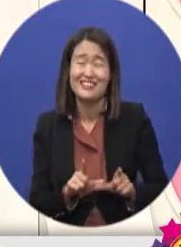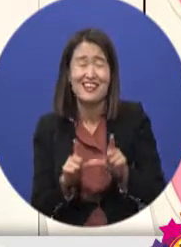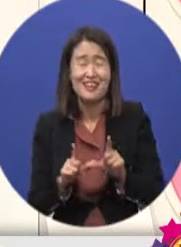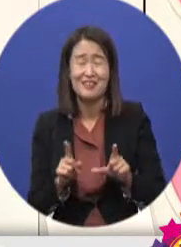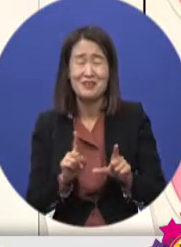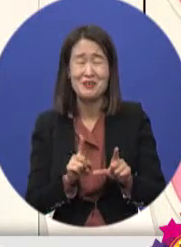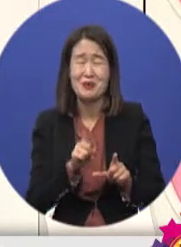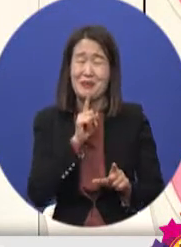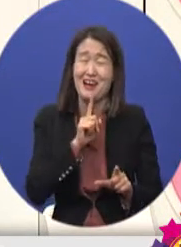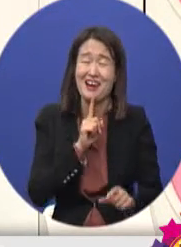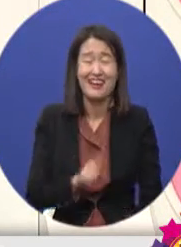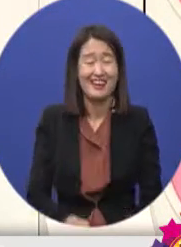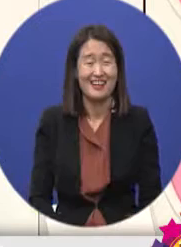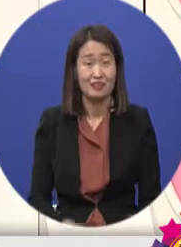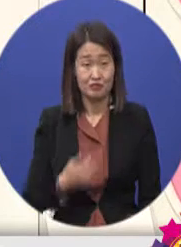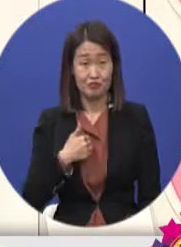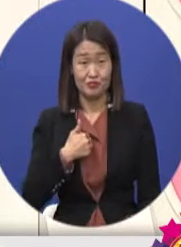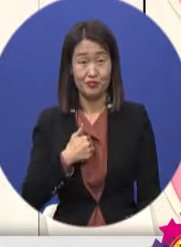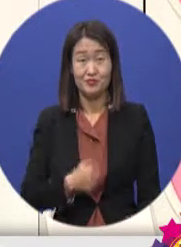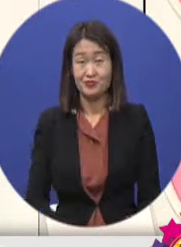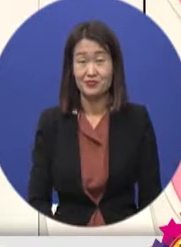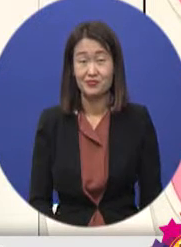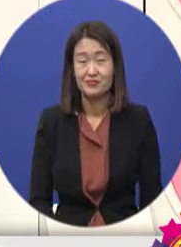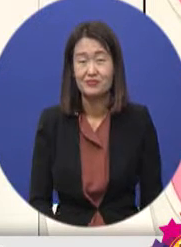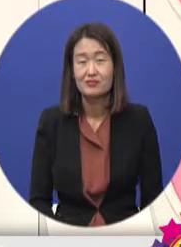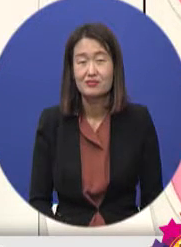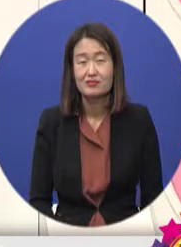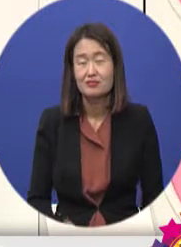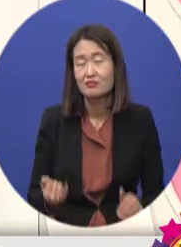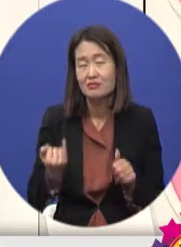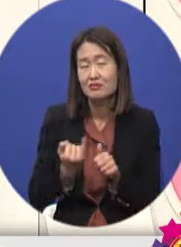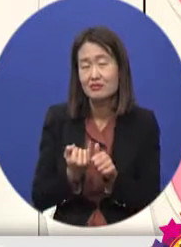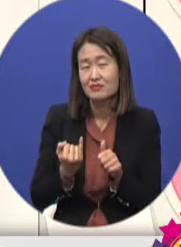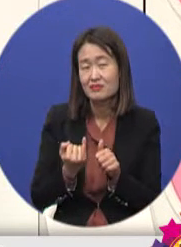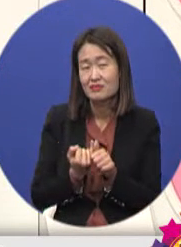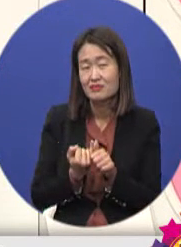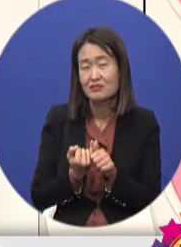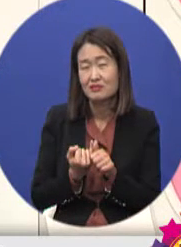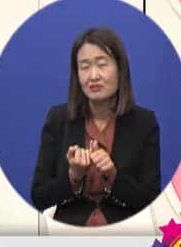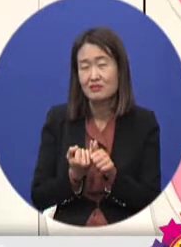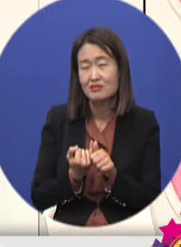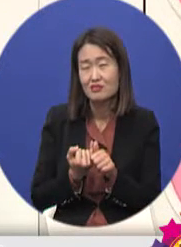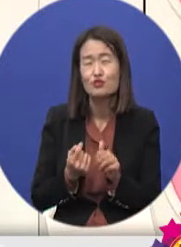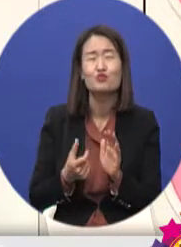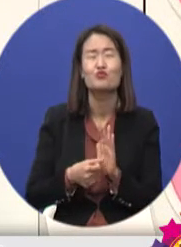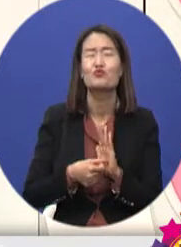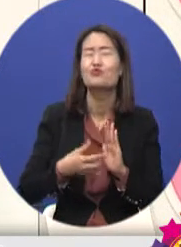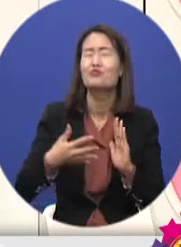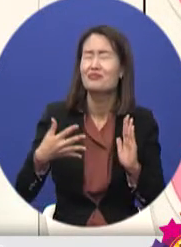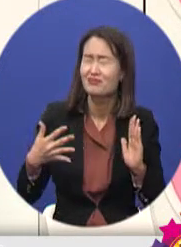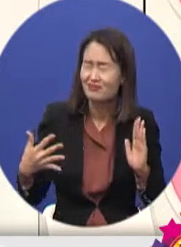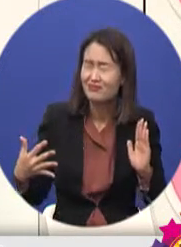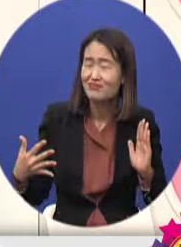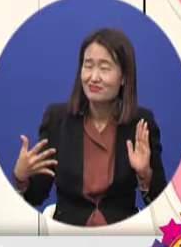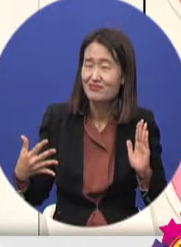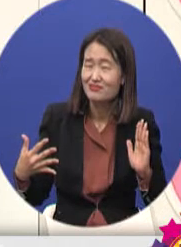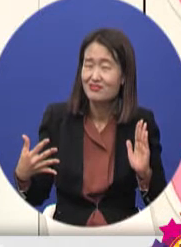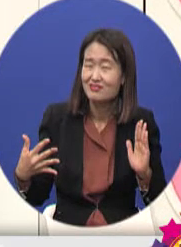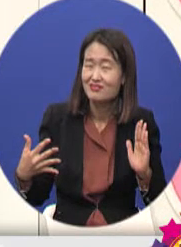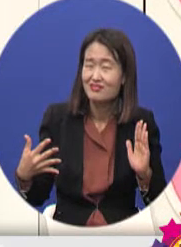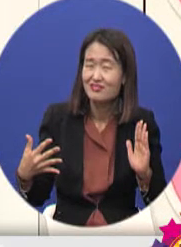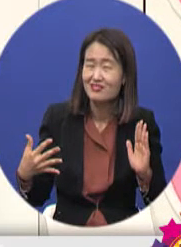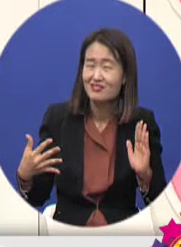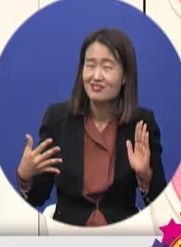고마워랄지. 저는요. 예. 그 부부가 좀 뭐라면 좀 유명해가지고. 예. 뭐